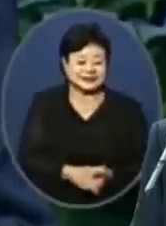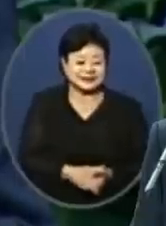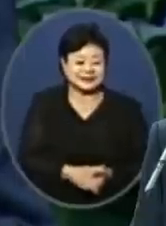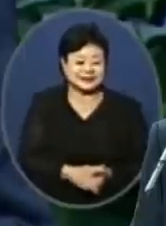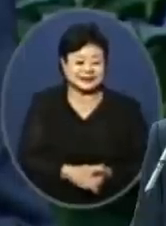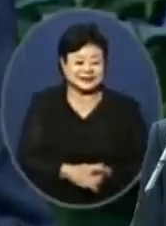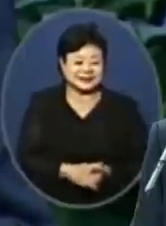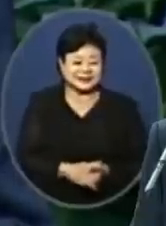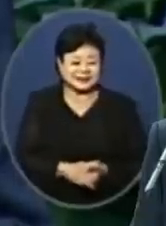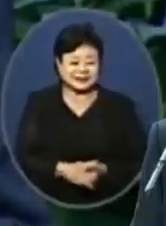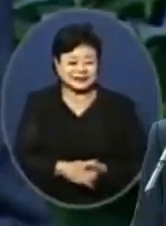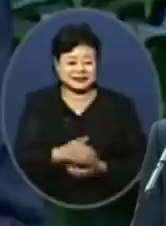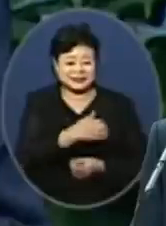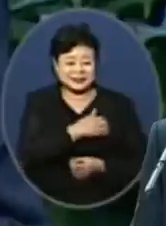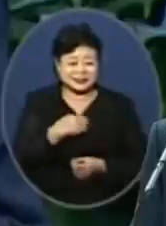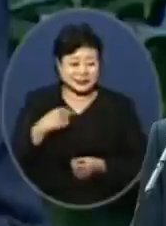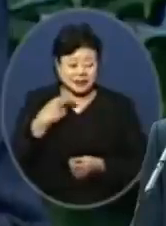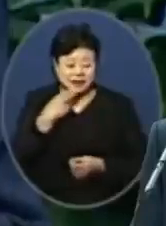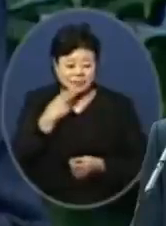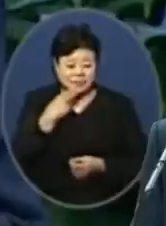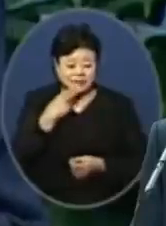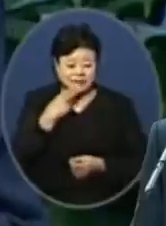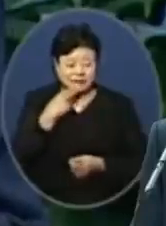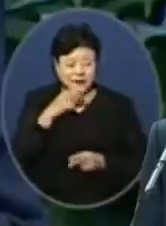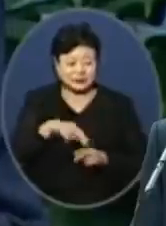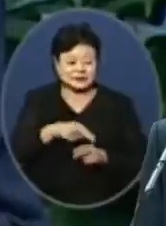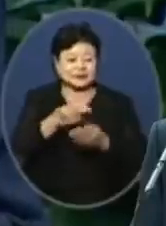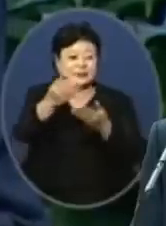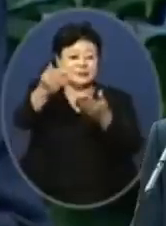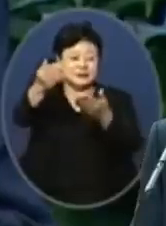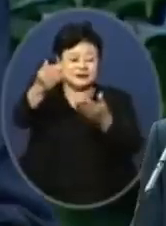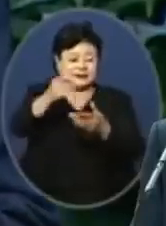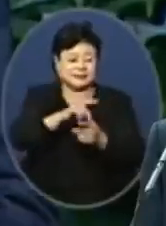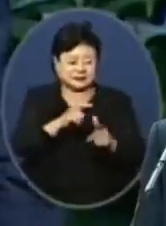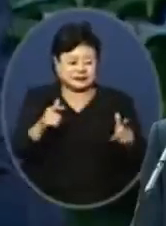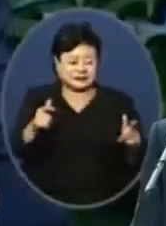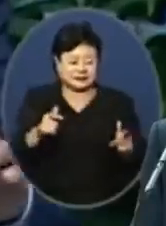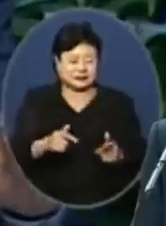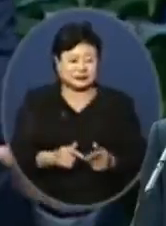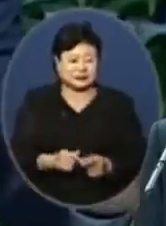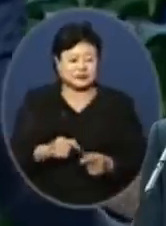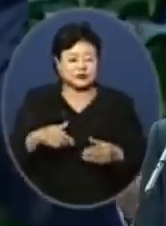내가 자비를 원하고 제사를 원치 않는다. 종교적인 의식과 형식으로